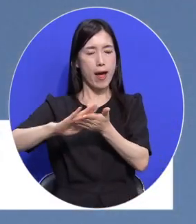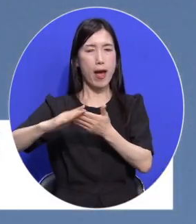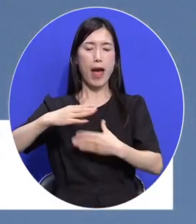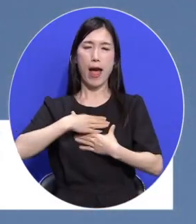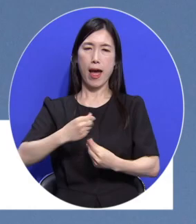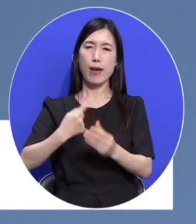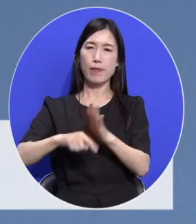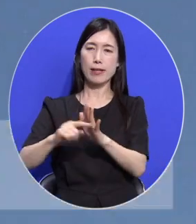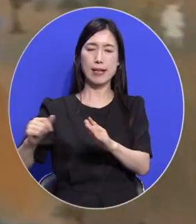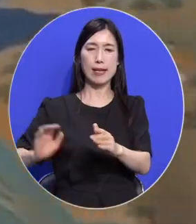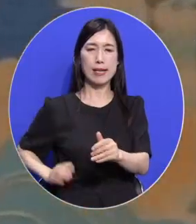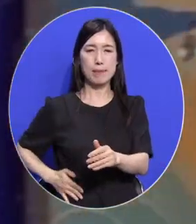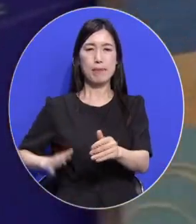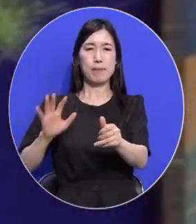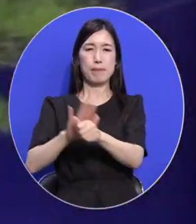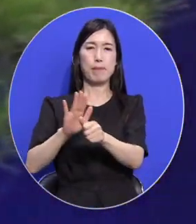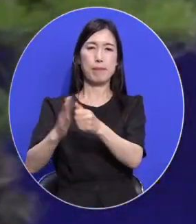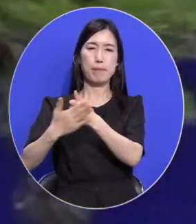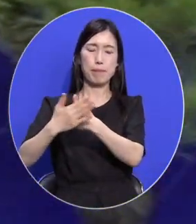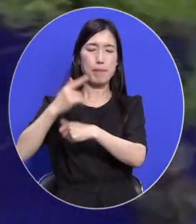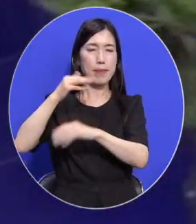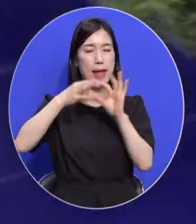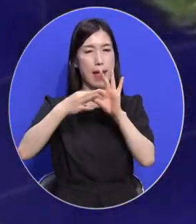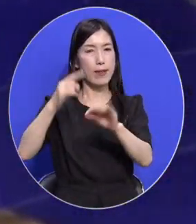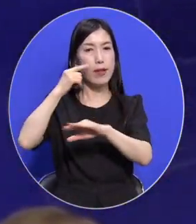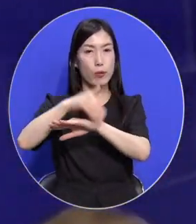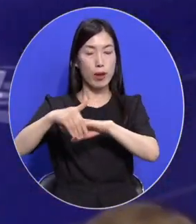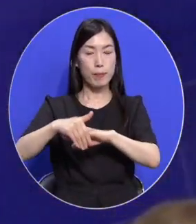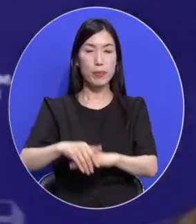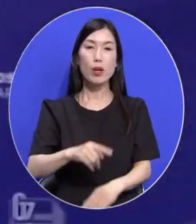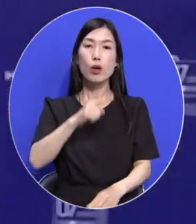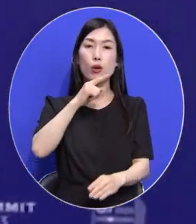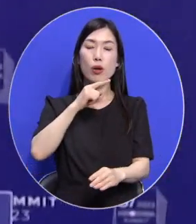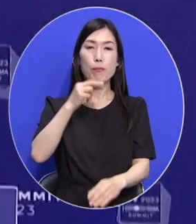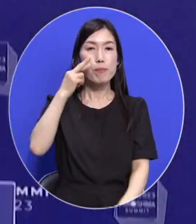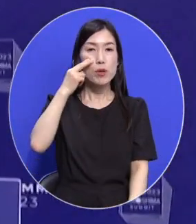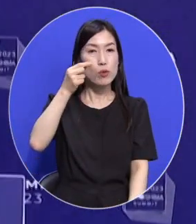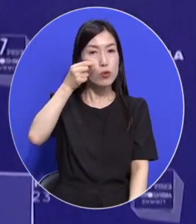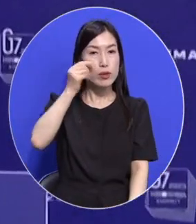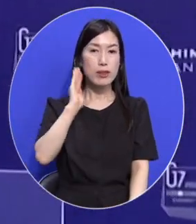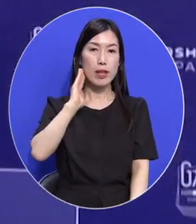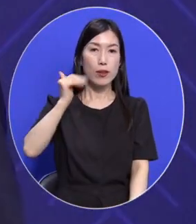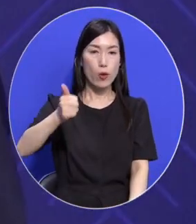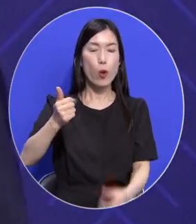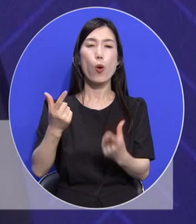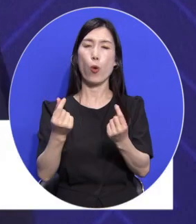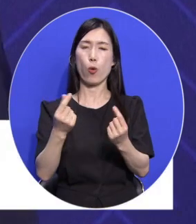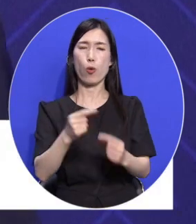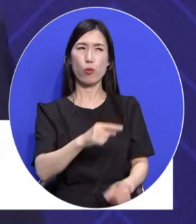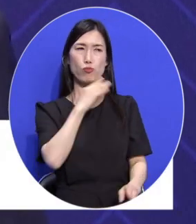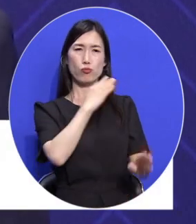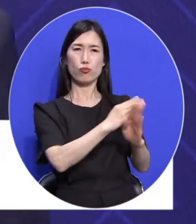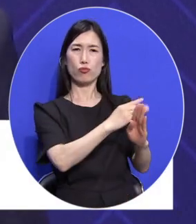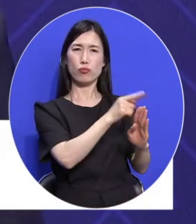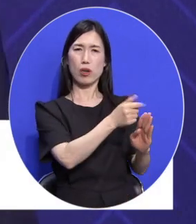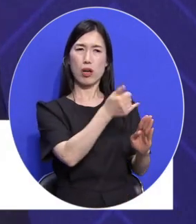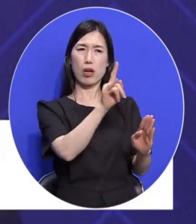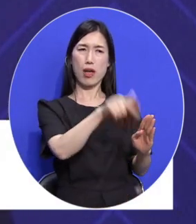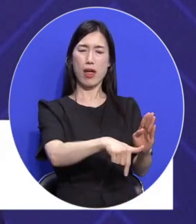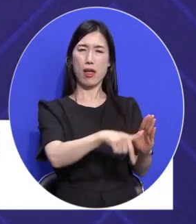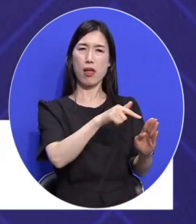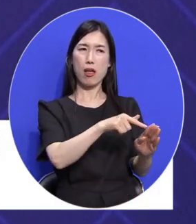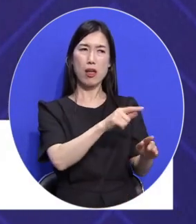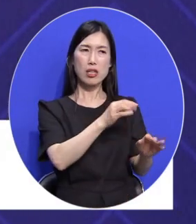것이라고 밝혔습니다 조 바이든 미국 대통령도 축하 메시지를 통해 대량 살상무기가 잘못된 이들의